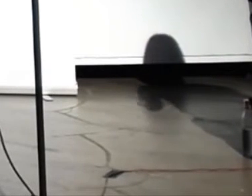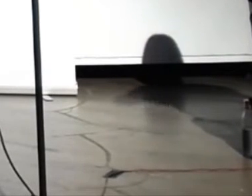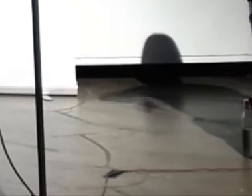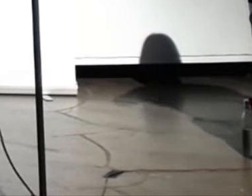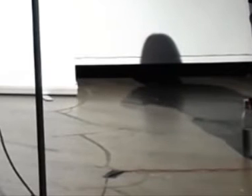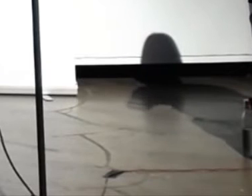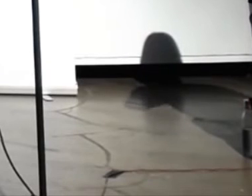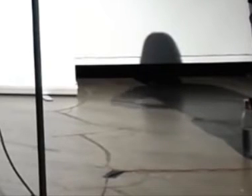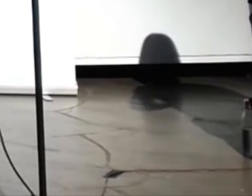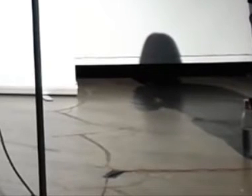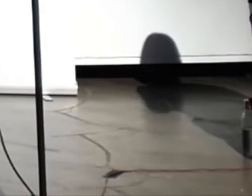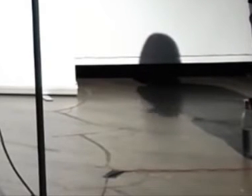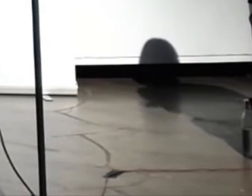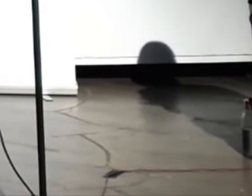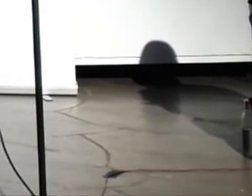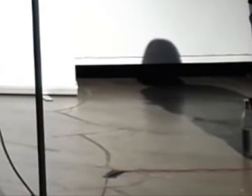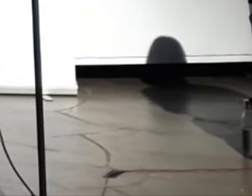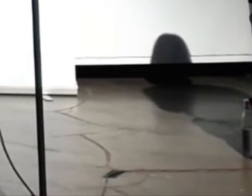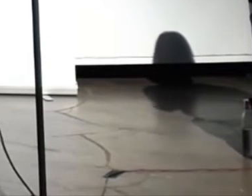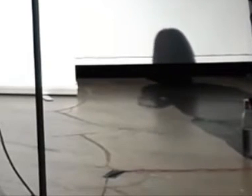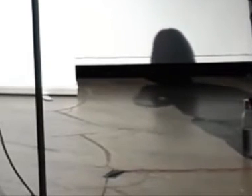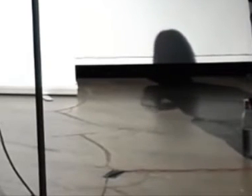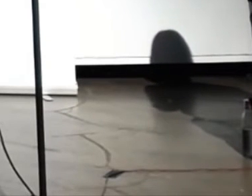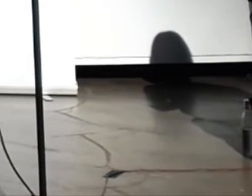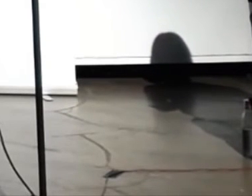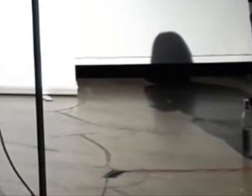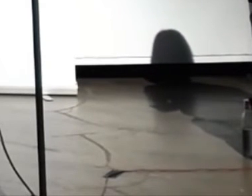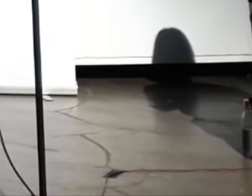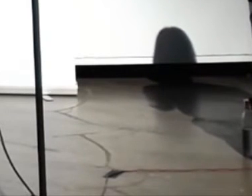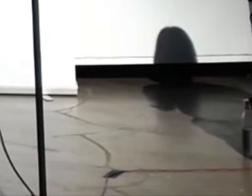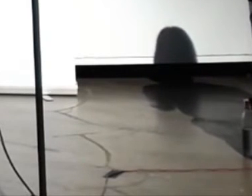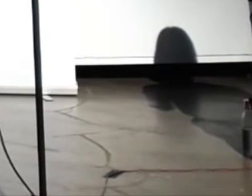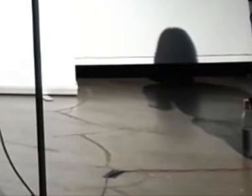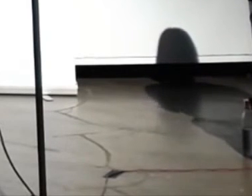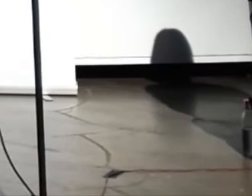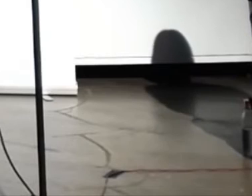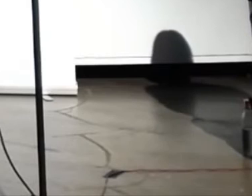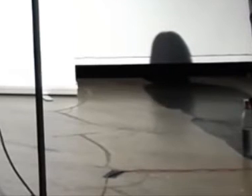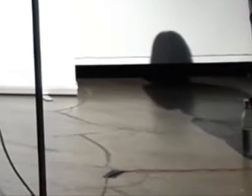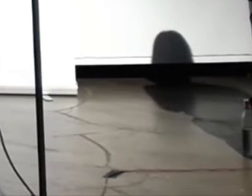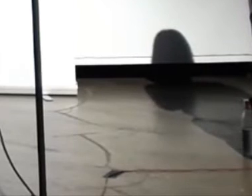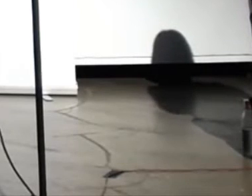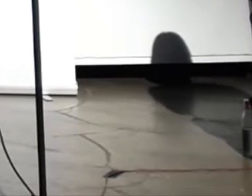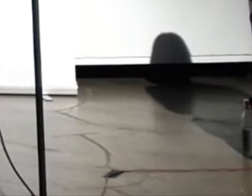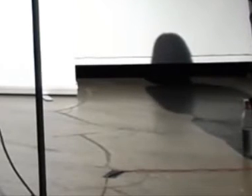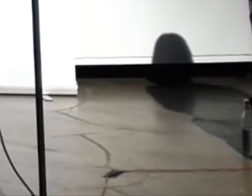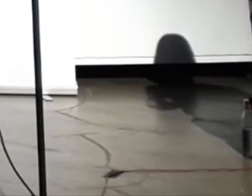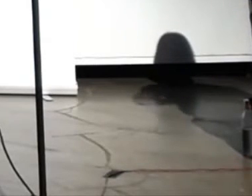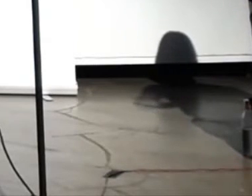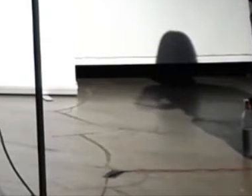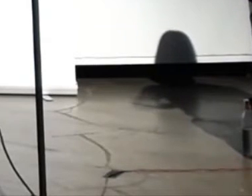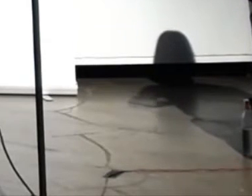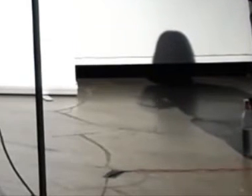Ja meidät ylläpitää sellainen yhdenvertaisen kulttuurin puolesta ry. Ja sitten jos yhtään on kiinnostunut taiteesta